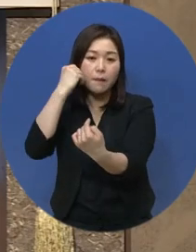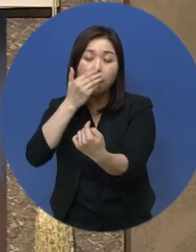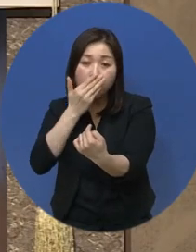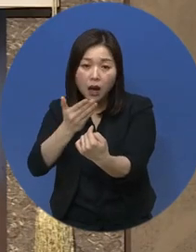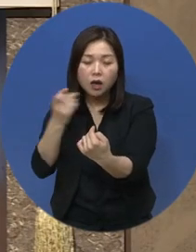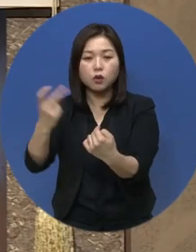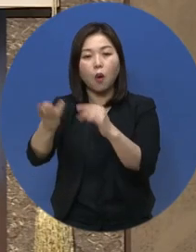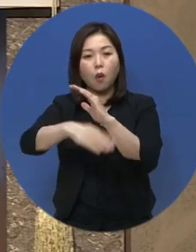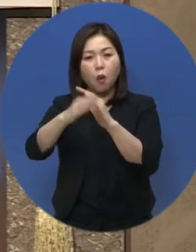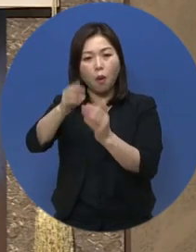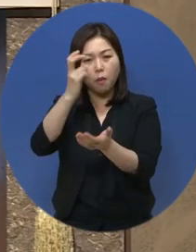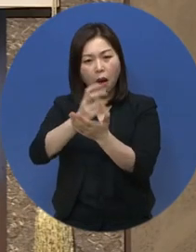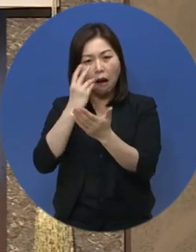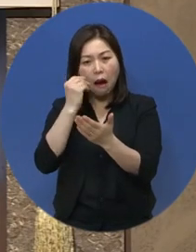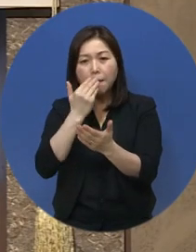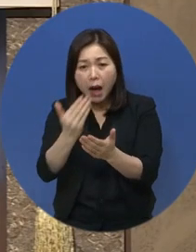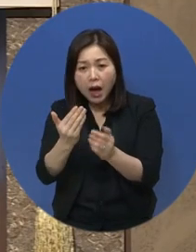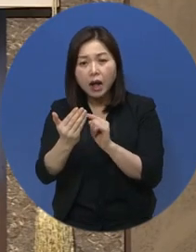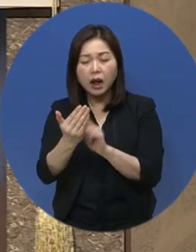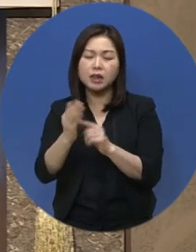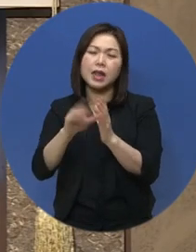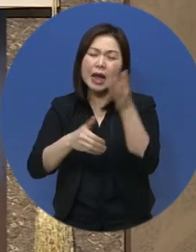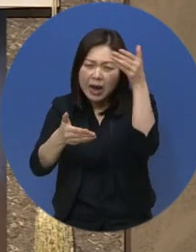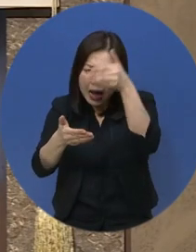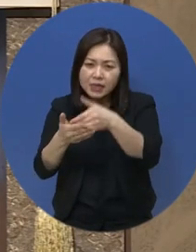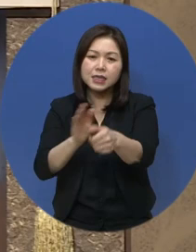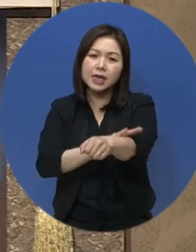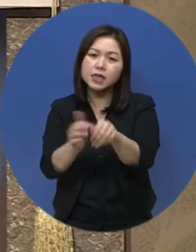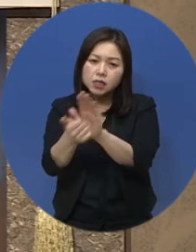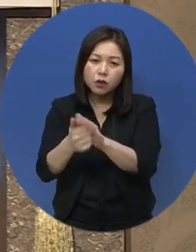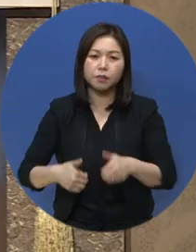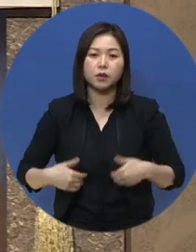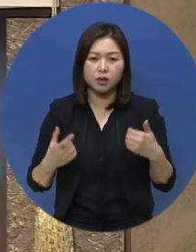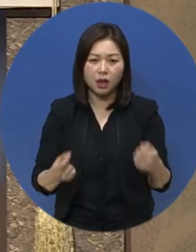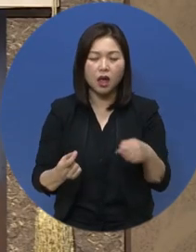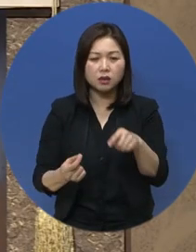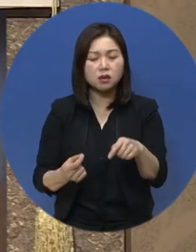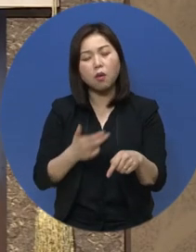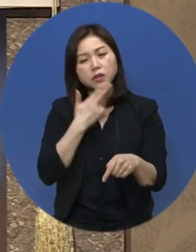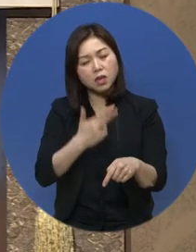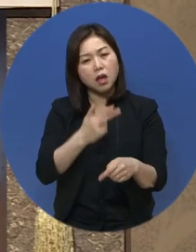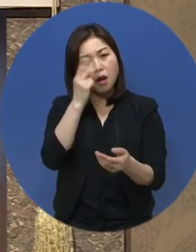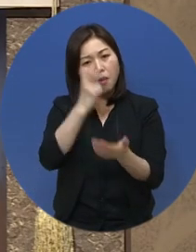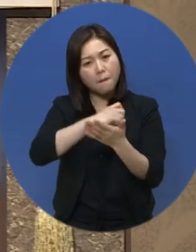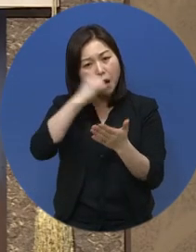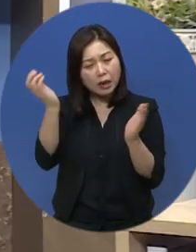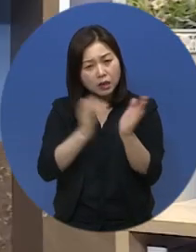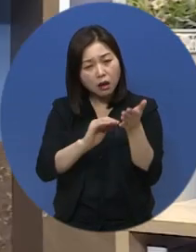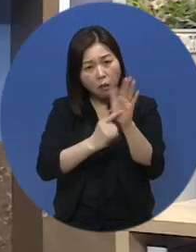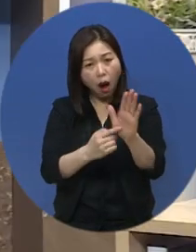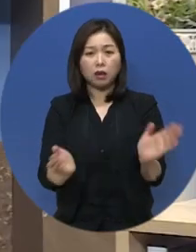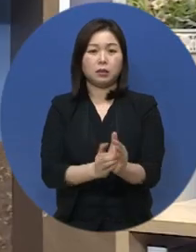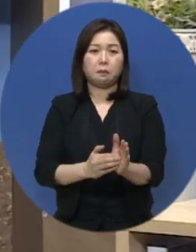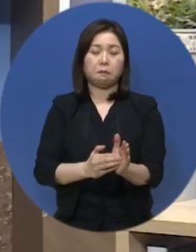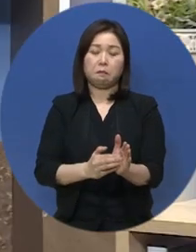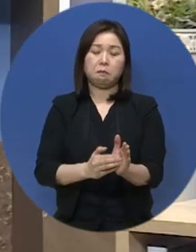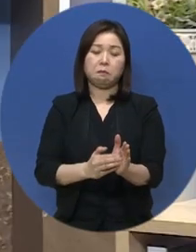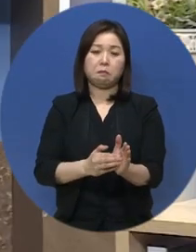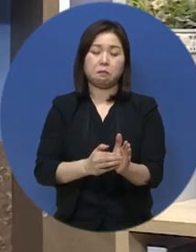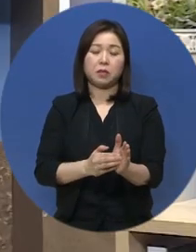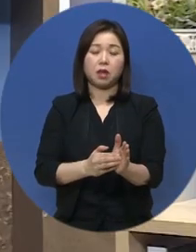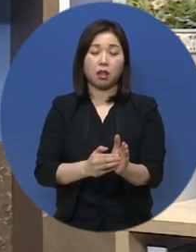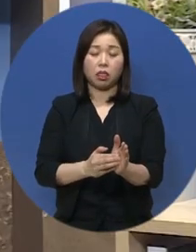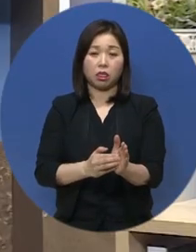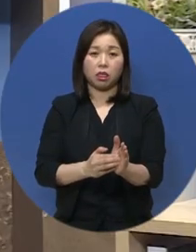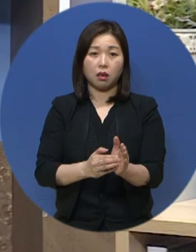있도록 만드는 것까지 그렇죠. 해야 되거든요. 그렇죠. 그게 안 돼 있는 게 저는 가장 큰 문제라고 생각을 해요. 그 부분에